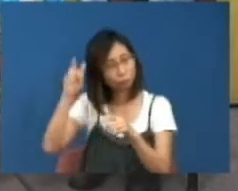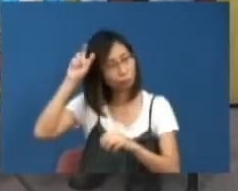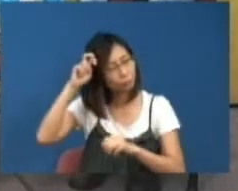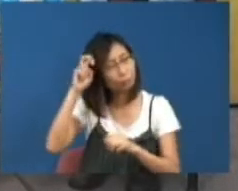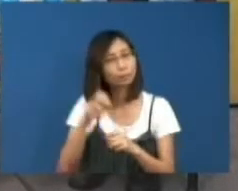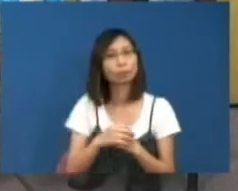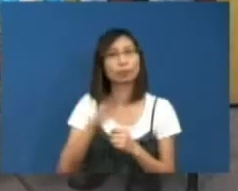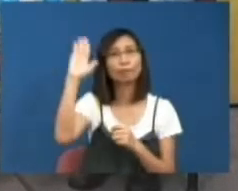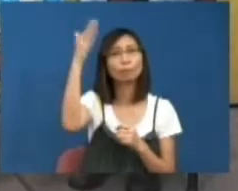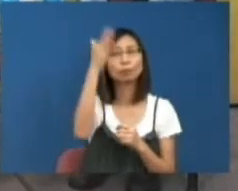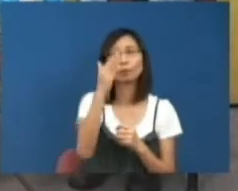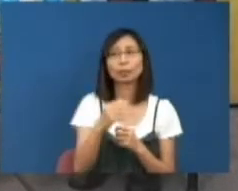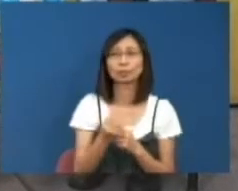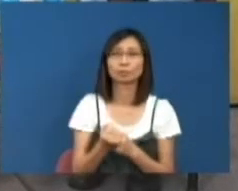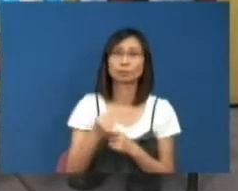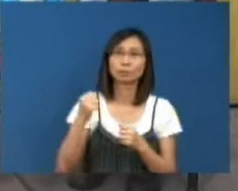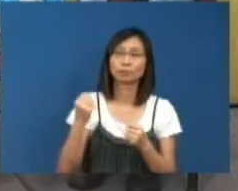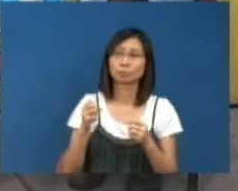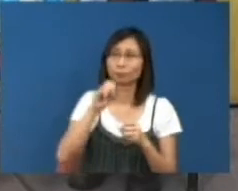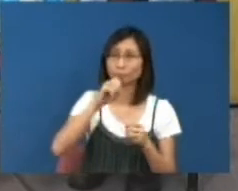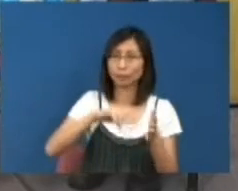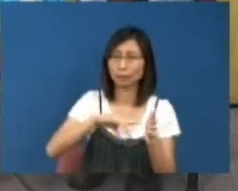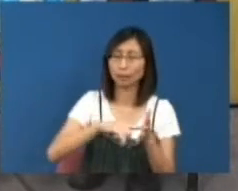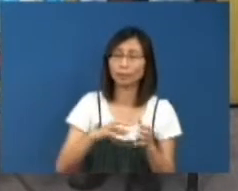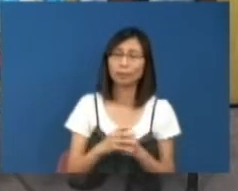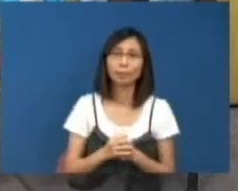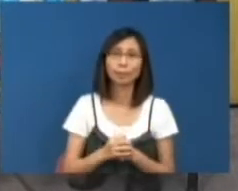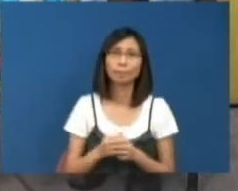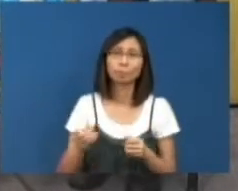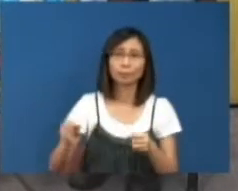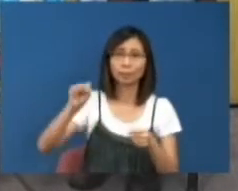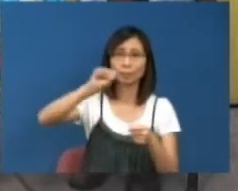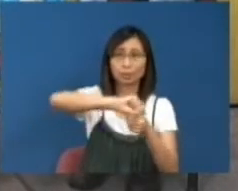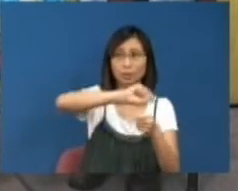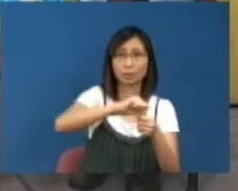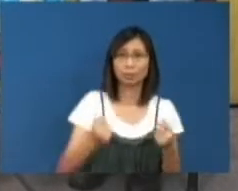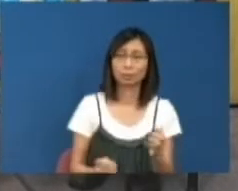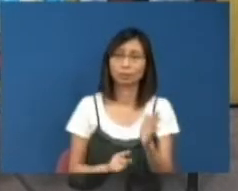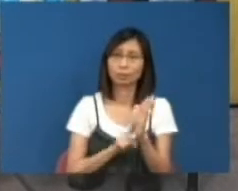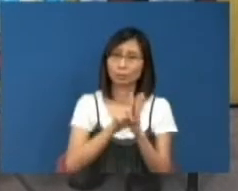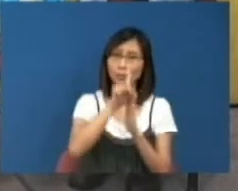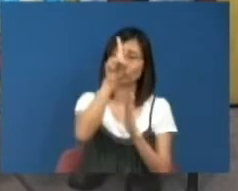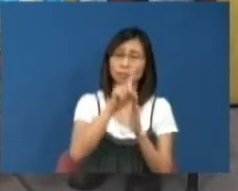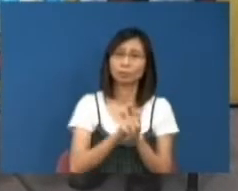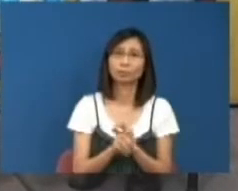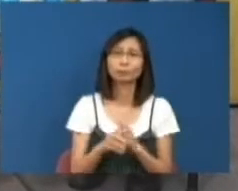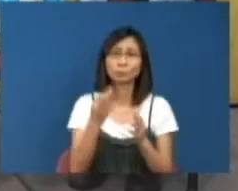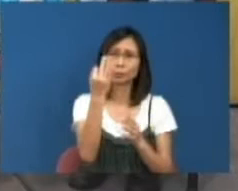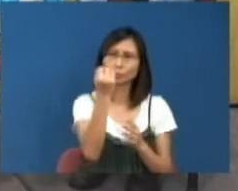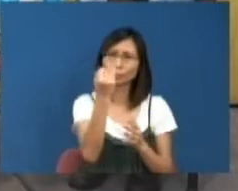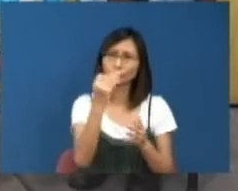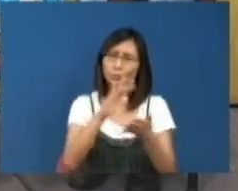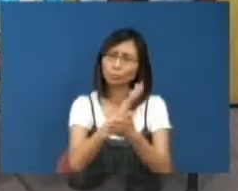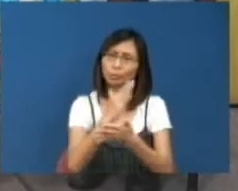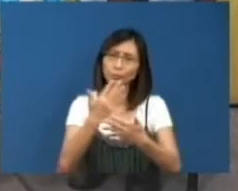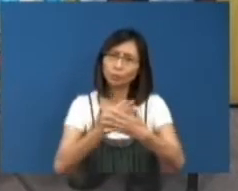電量咧，可以提升到咧幾百個千瓦， 係咯， 咁到30多年後，而家今日啦，嗰啲大型嘅